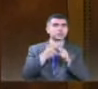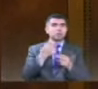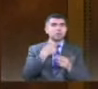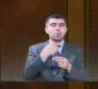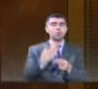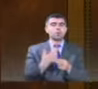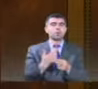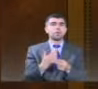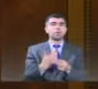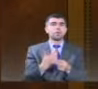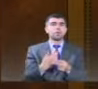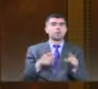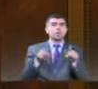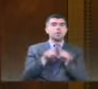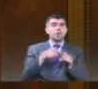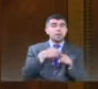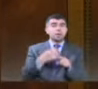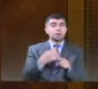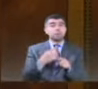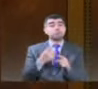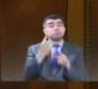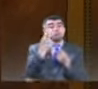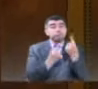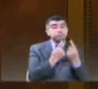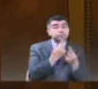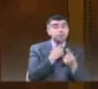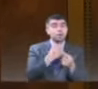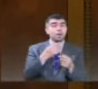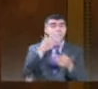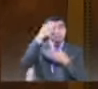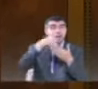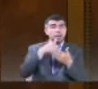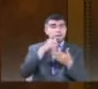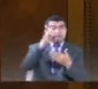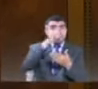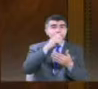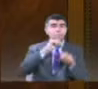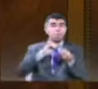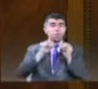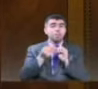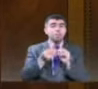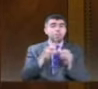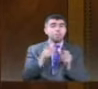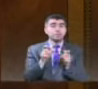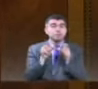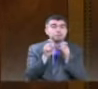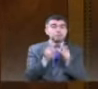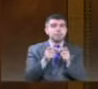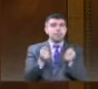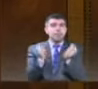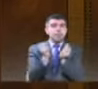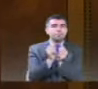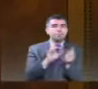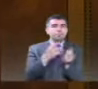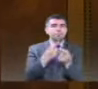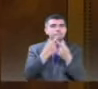باسم وصاية من نوع خاص على المغاربة، والتي يجب أن تواجهها الحكومة حتى لا